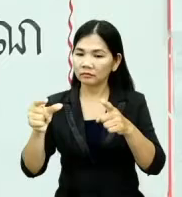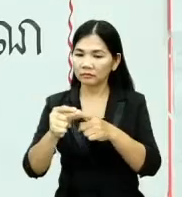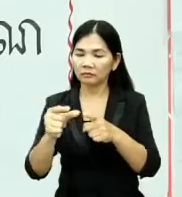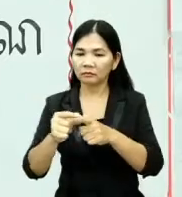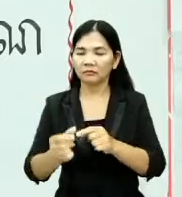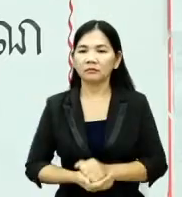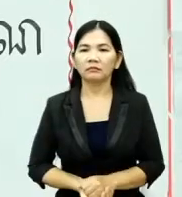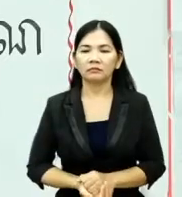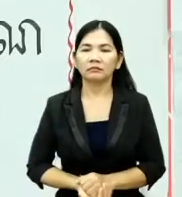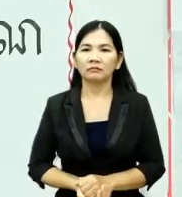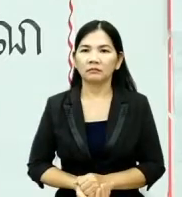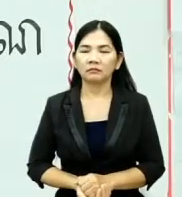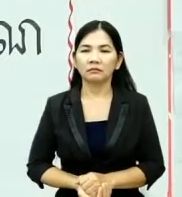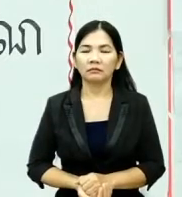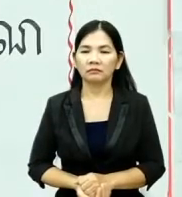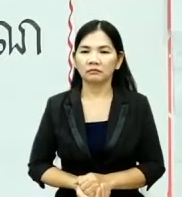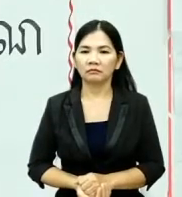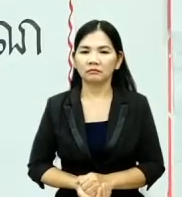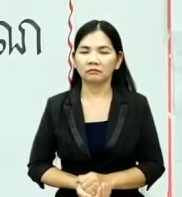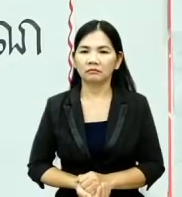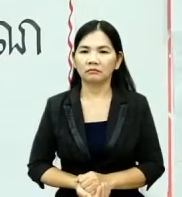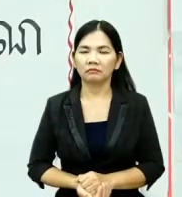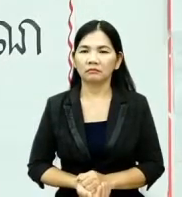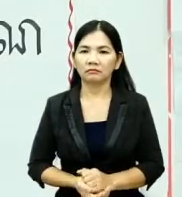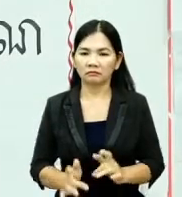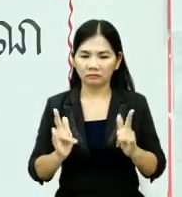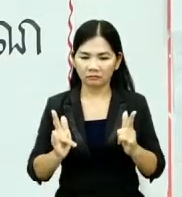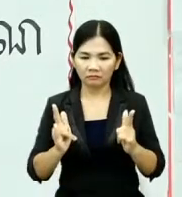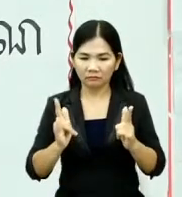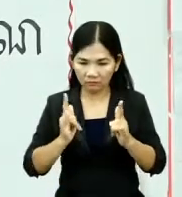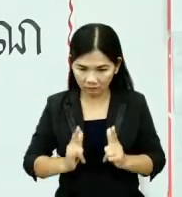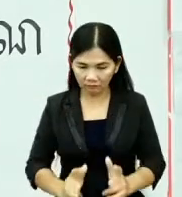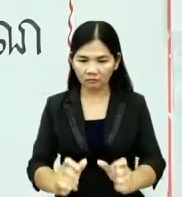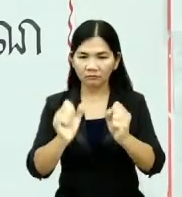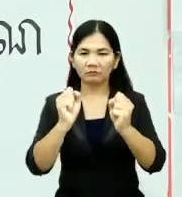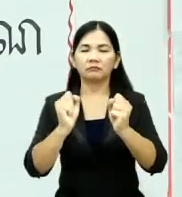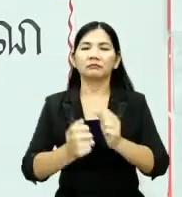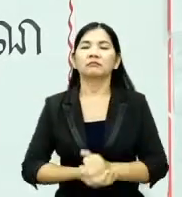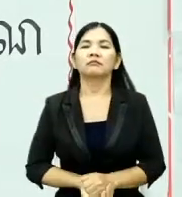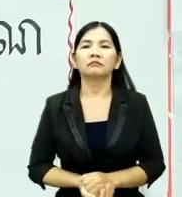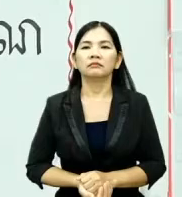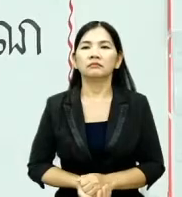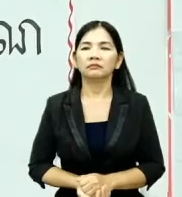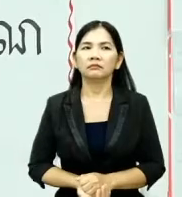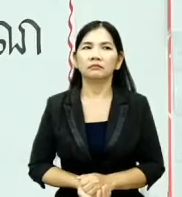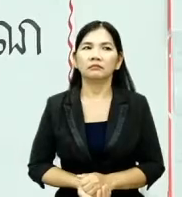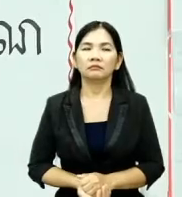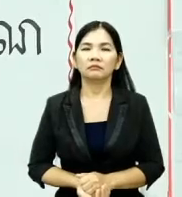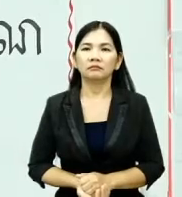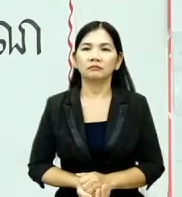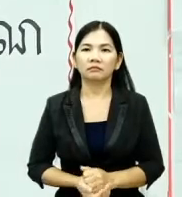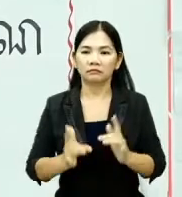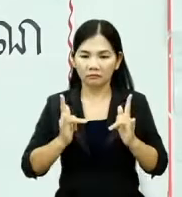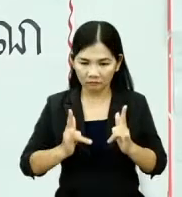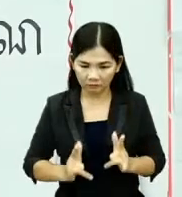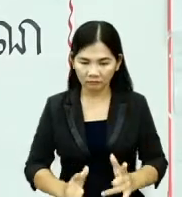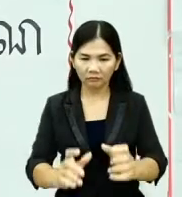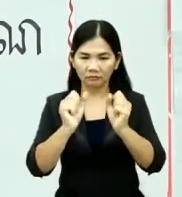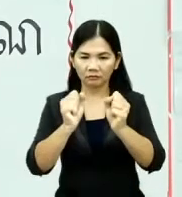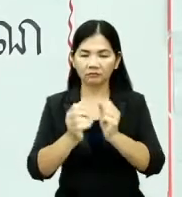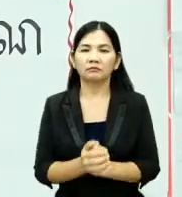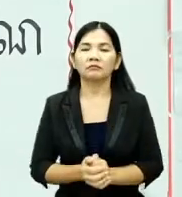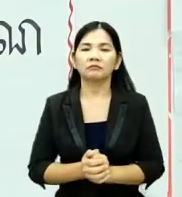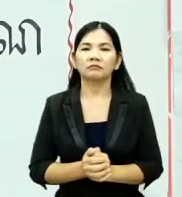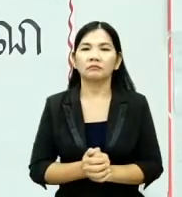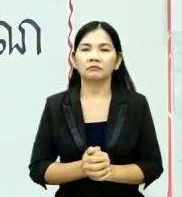thá prang prang chà đôi comment comment tiếng anh này bộ quạt dừng mạch đá chà quạt prang prang chẳng những ai